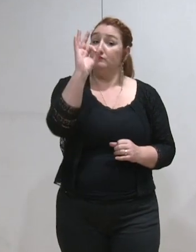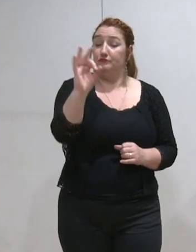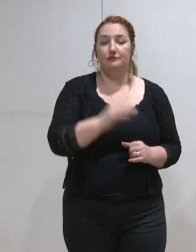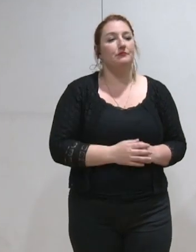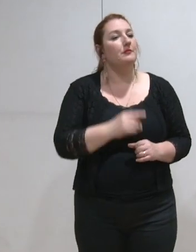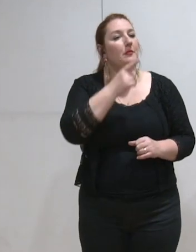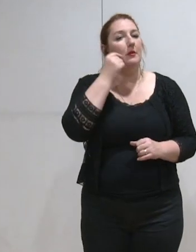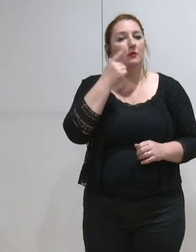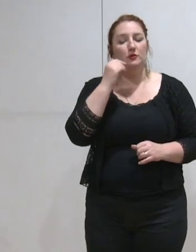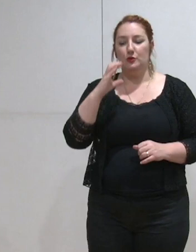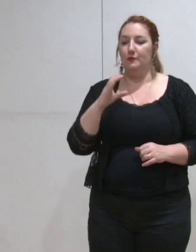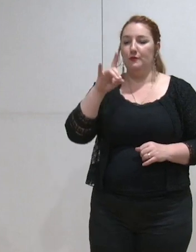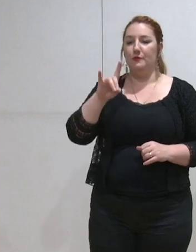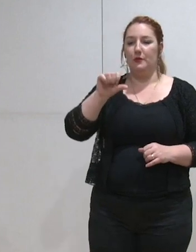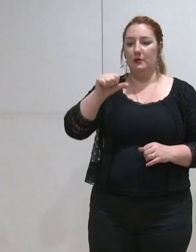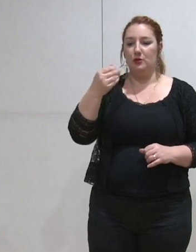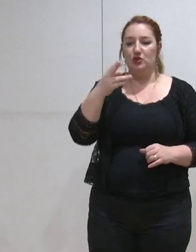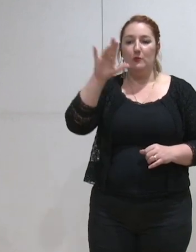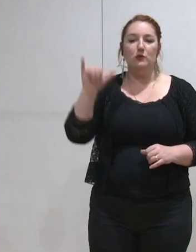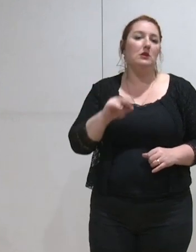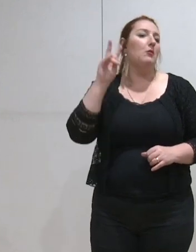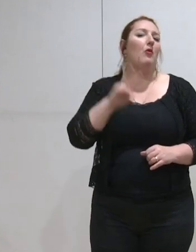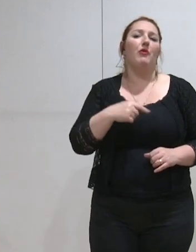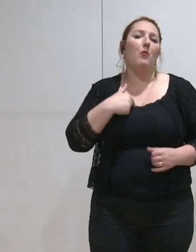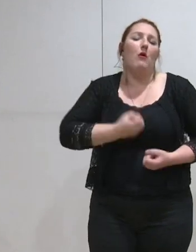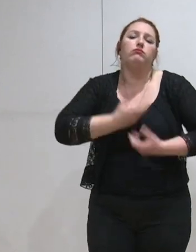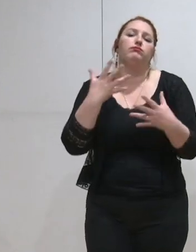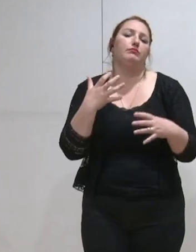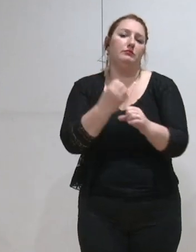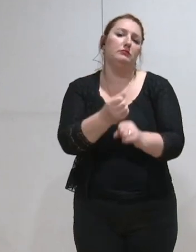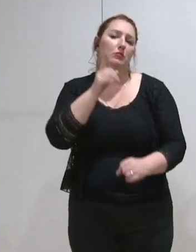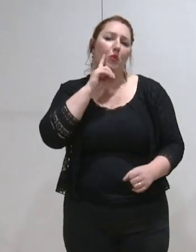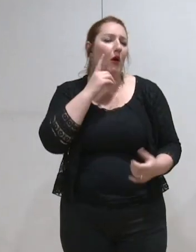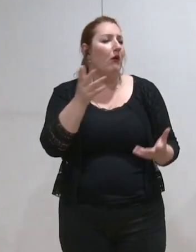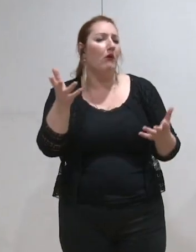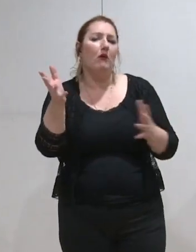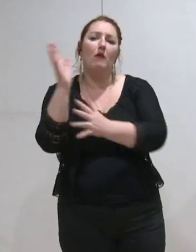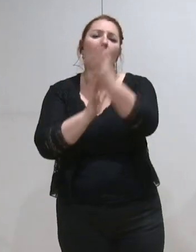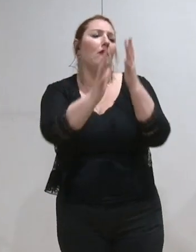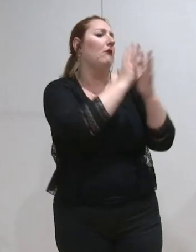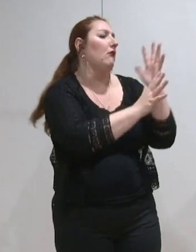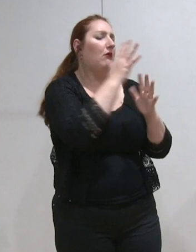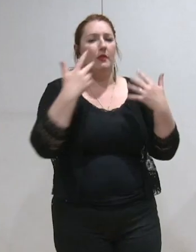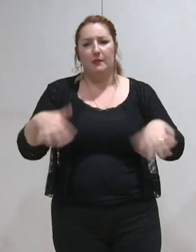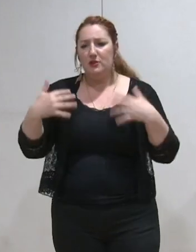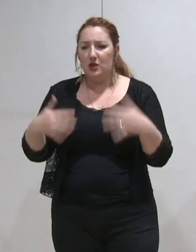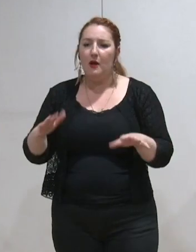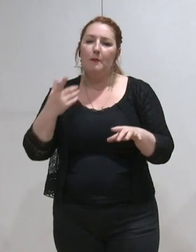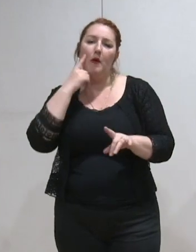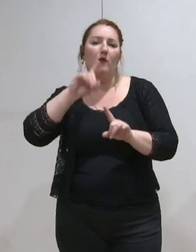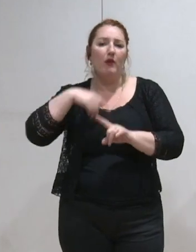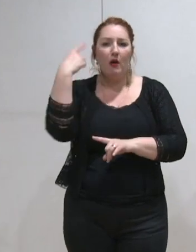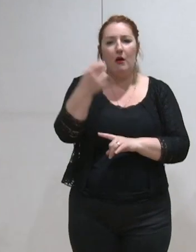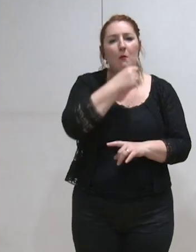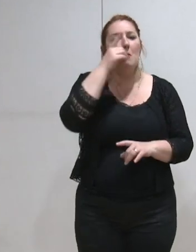mot parce que le sujet a été abordé mais nous y reviendrons plus longuement le le